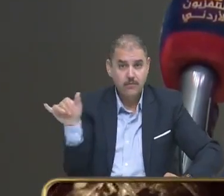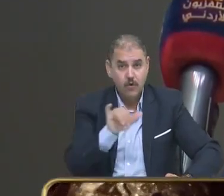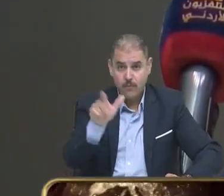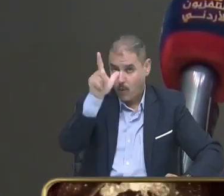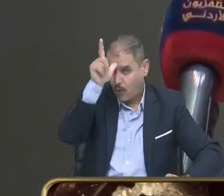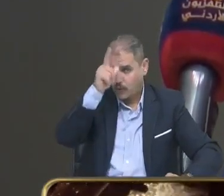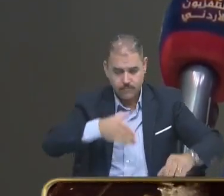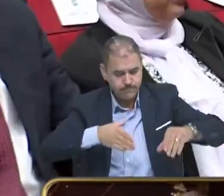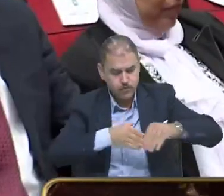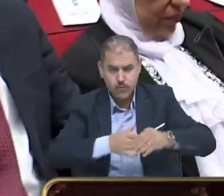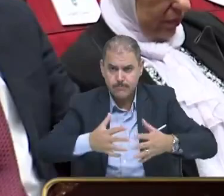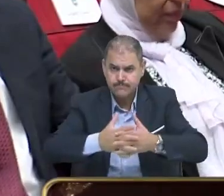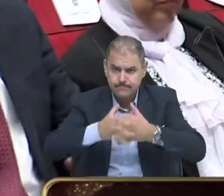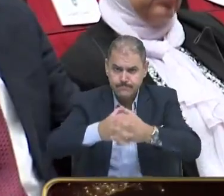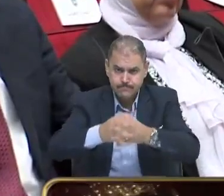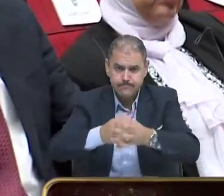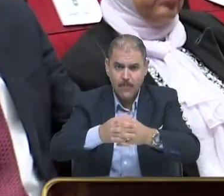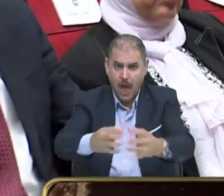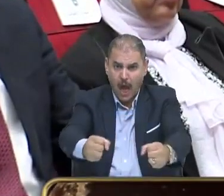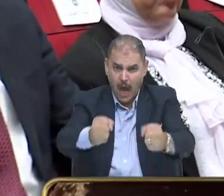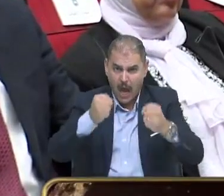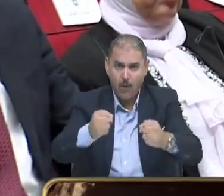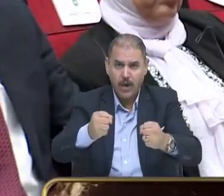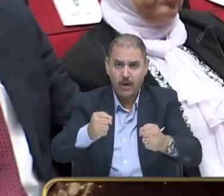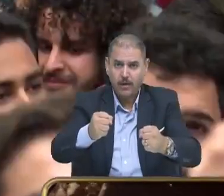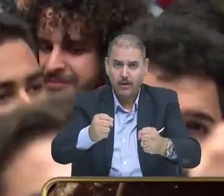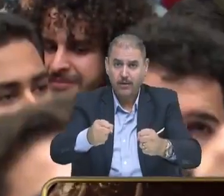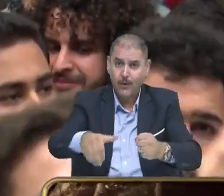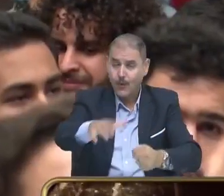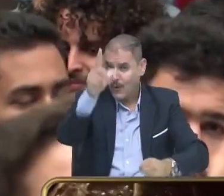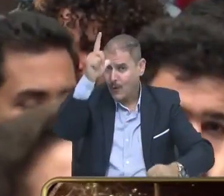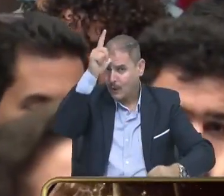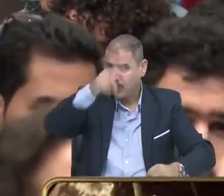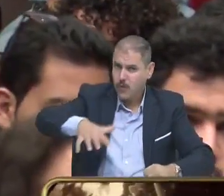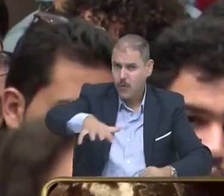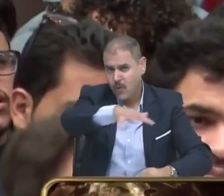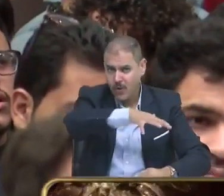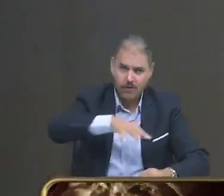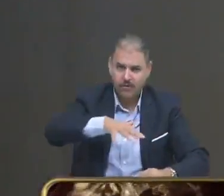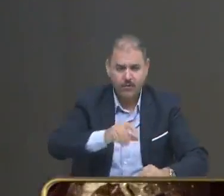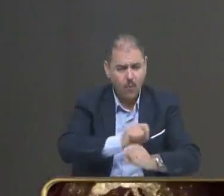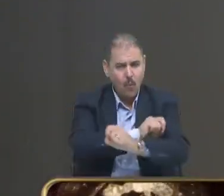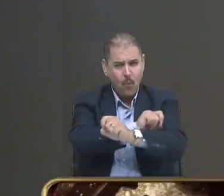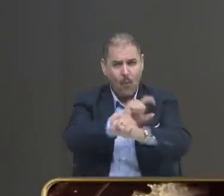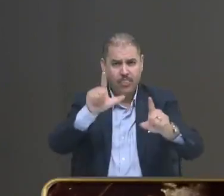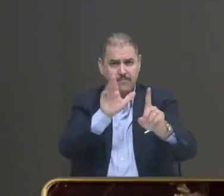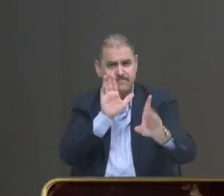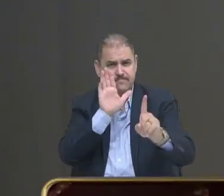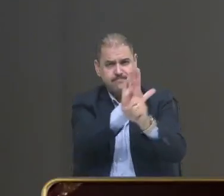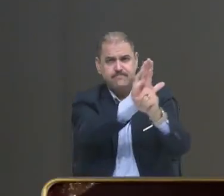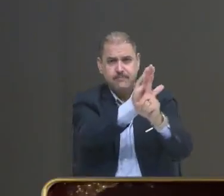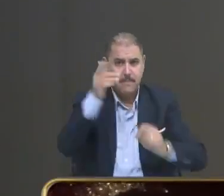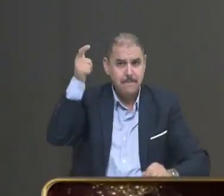والعدوان على غزة بعيون الأردنيين، إن الأردنيين أكدوا من خلال تلاحمهم مع قيادتهم